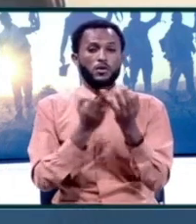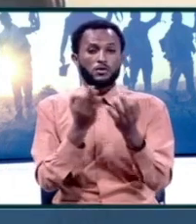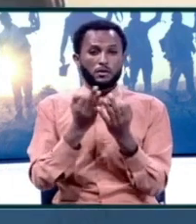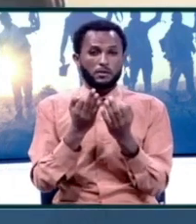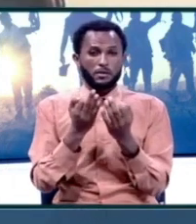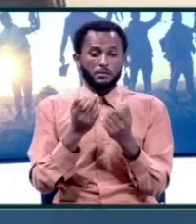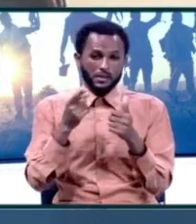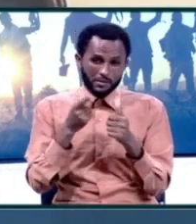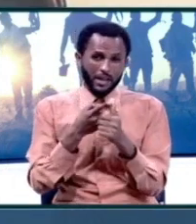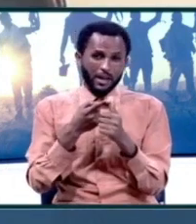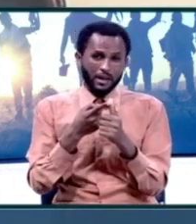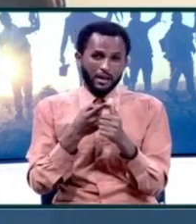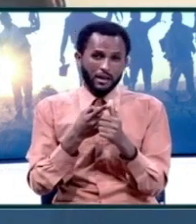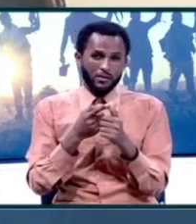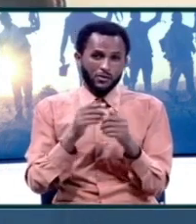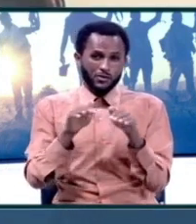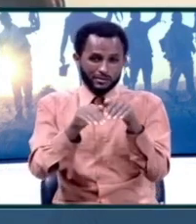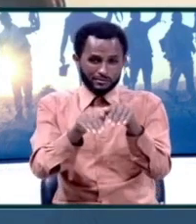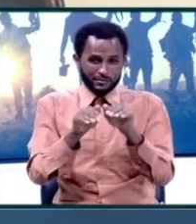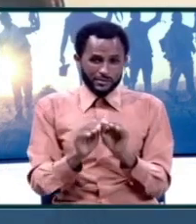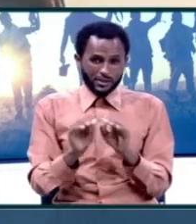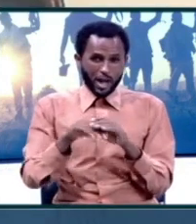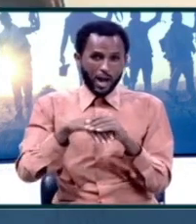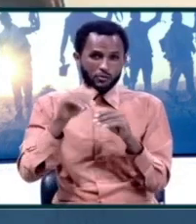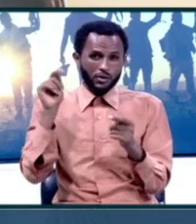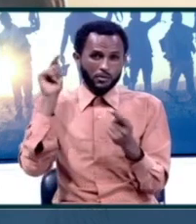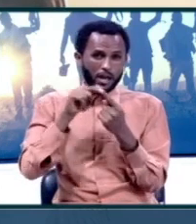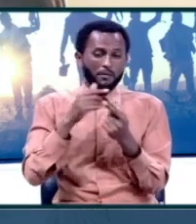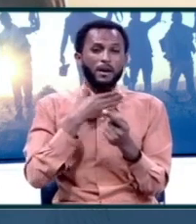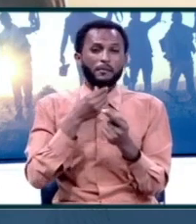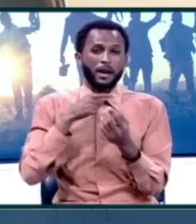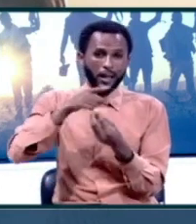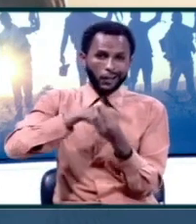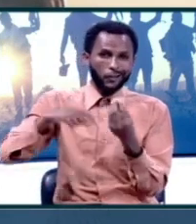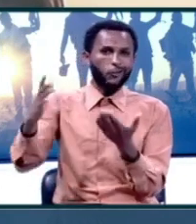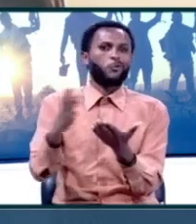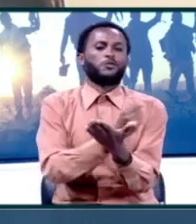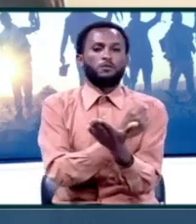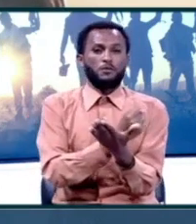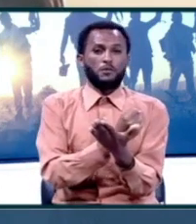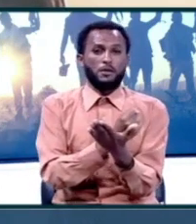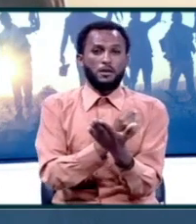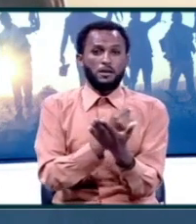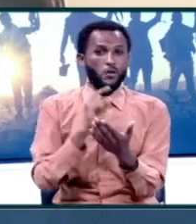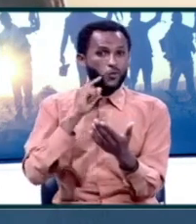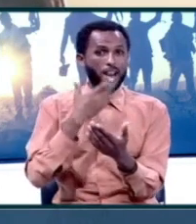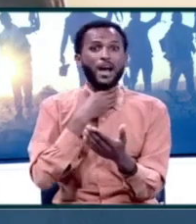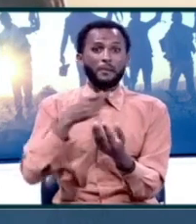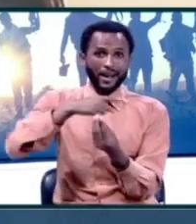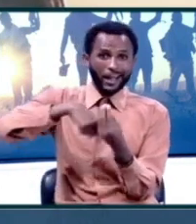መጀመርታ ታገይሮም ትብሬሳታት ዝቐበርዎ ኣውፂኦም ናብ ኣምሓራ ክልል ክወስድዎ ገይሮም ዋላ ኣብ ኣምሓራ ክልል